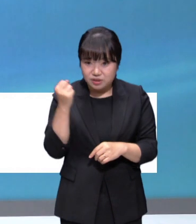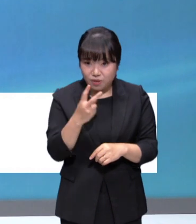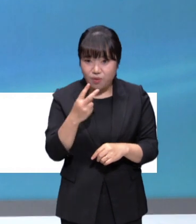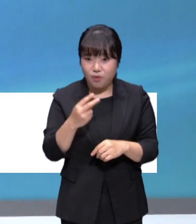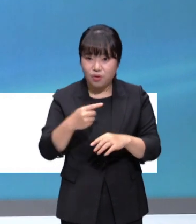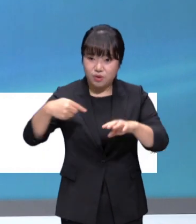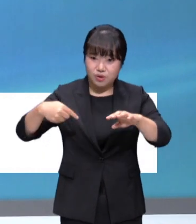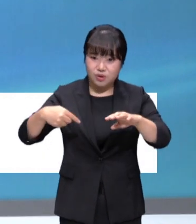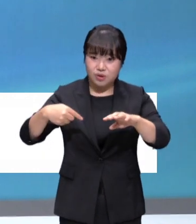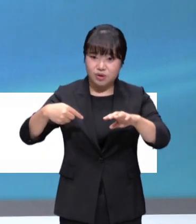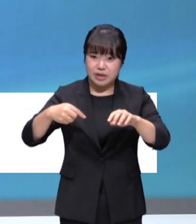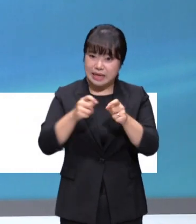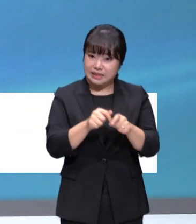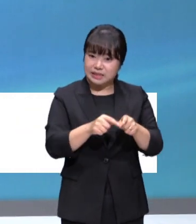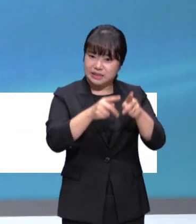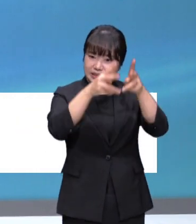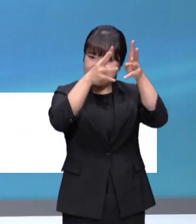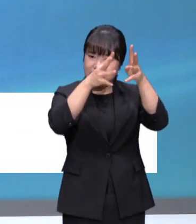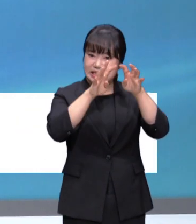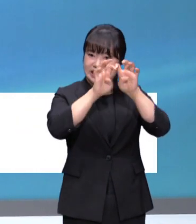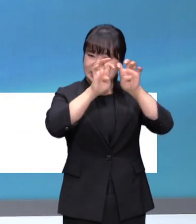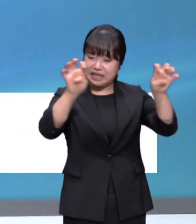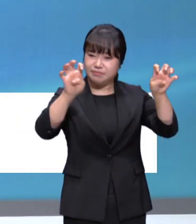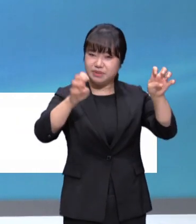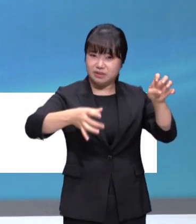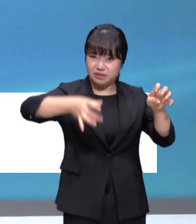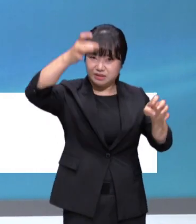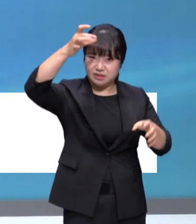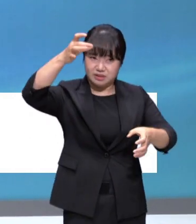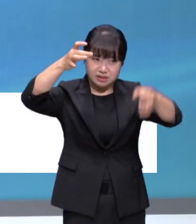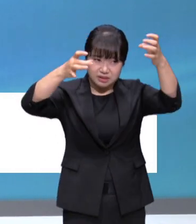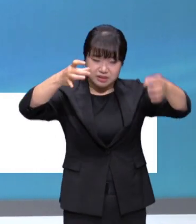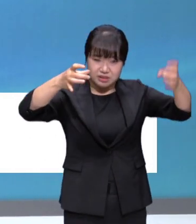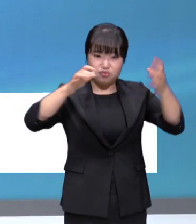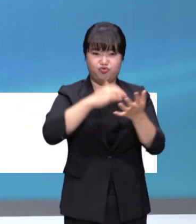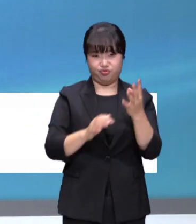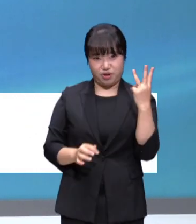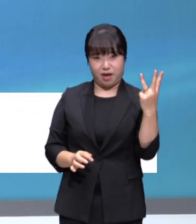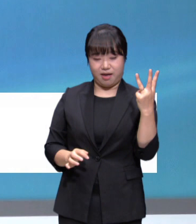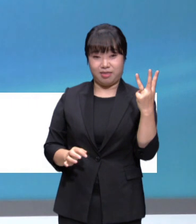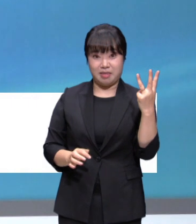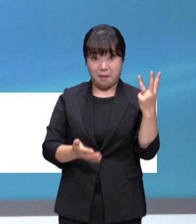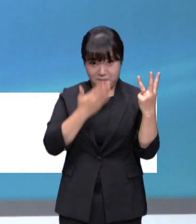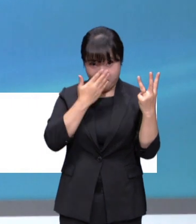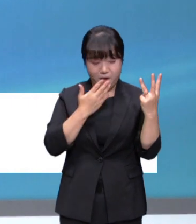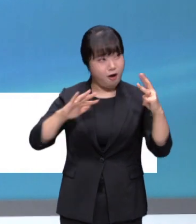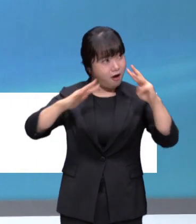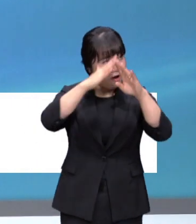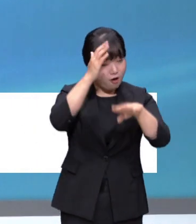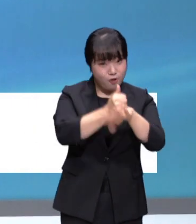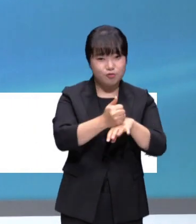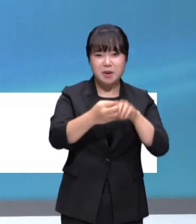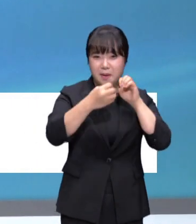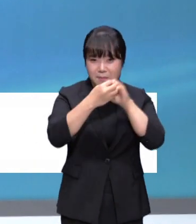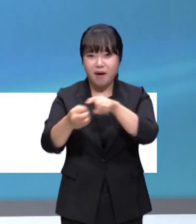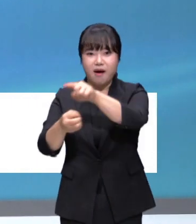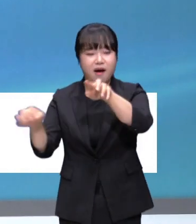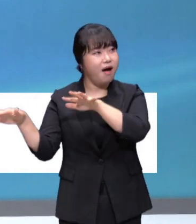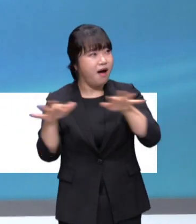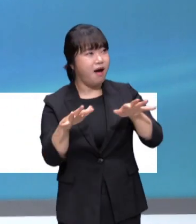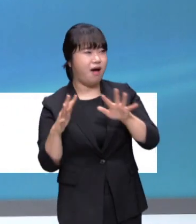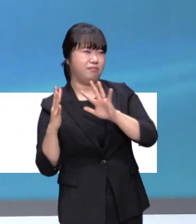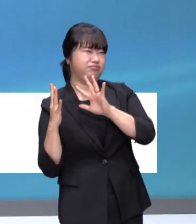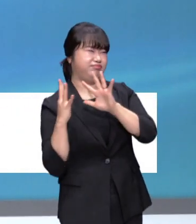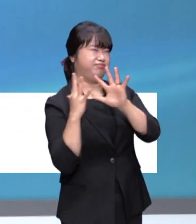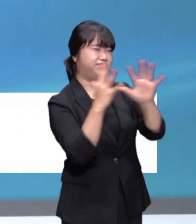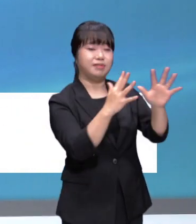한 40층짜리 세 개가 들어와요. 그러면 이제 그곳이 이 동북권에 새로운 그 우리 동대문의 랜드마크가 좀 될 수